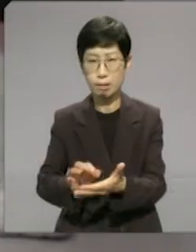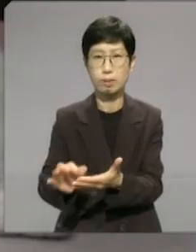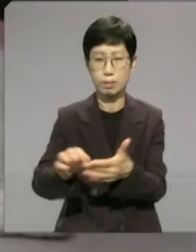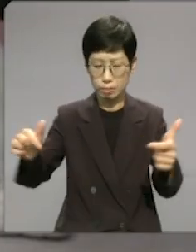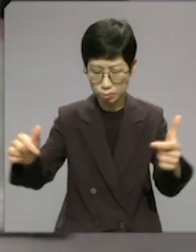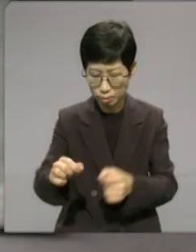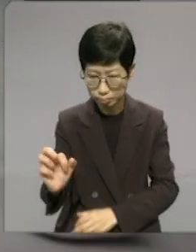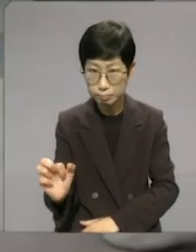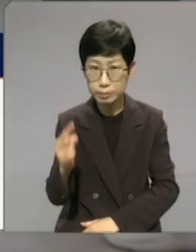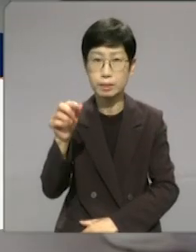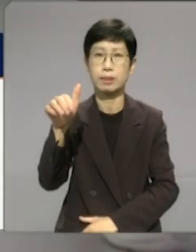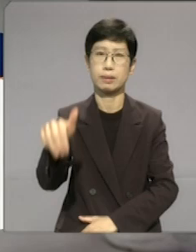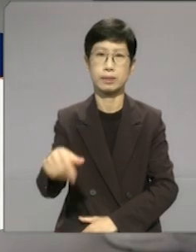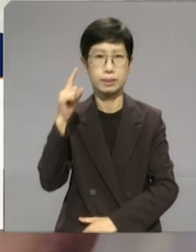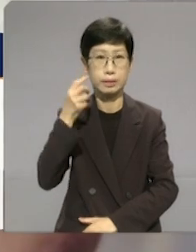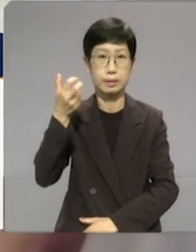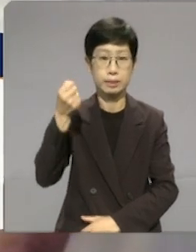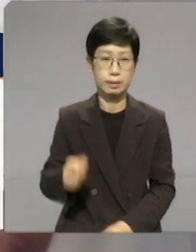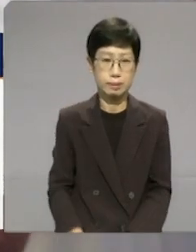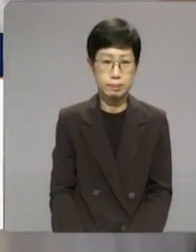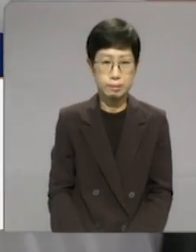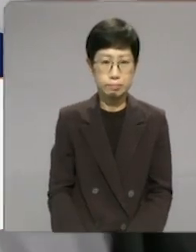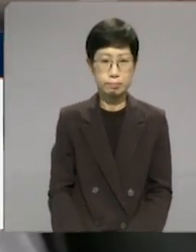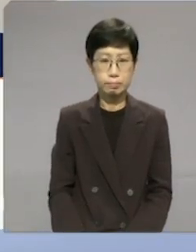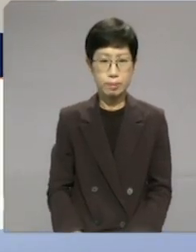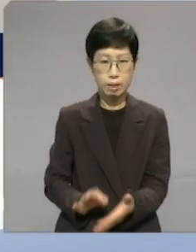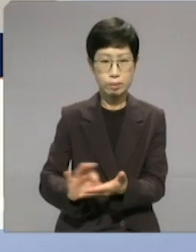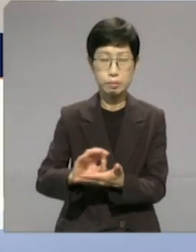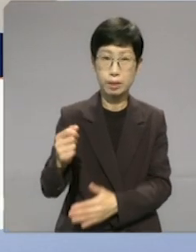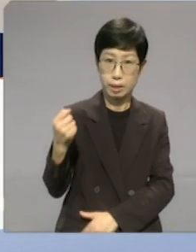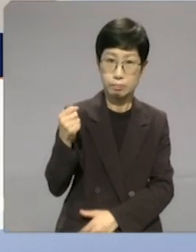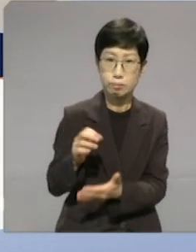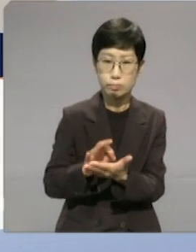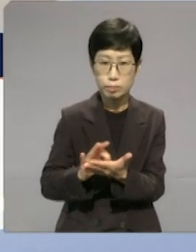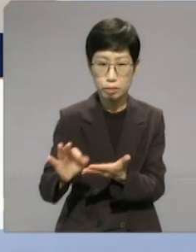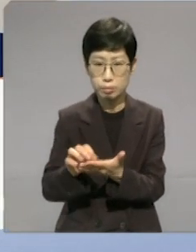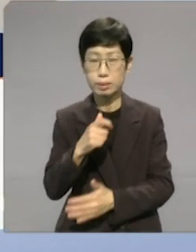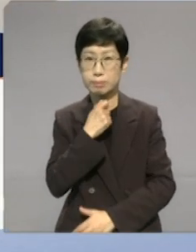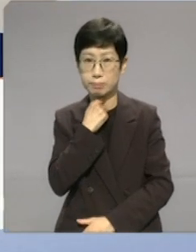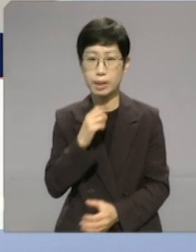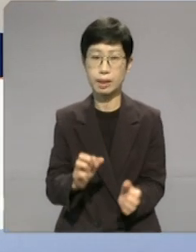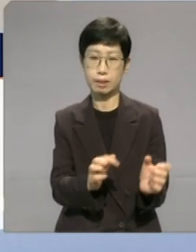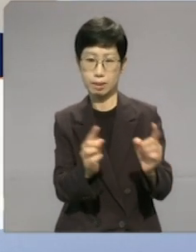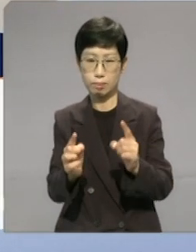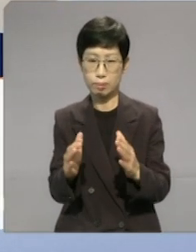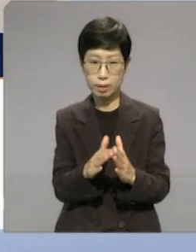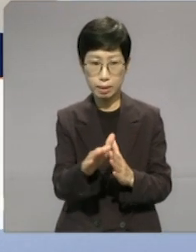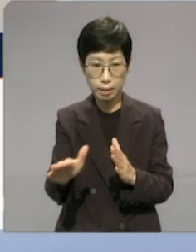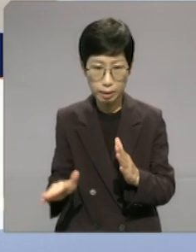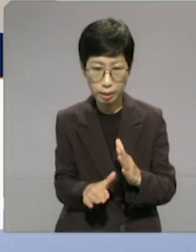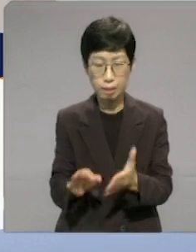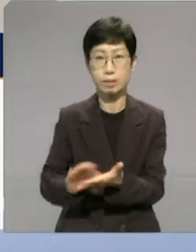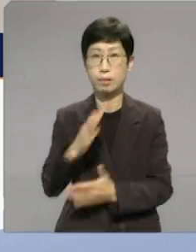있습니다. They really targeted on recovery of the consumer power, consumer sentiments, helping the household to